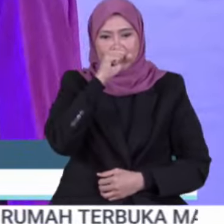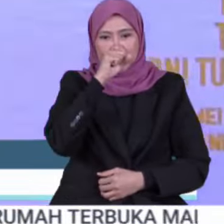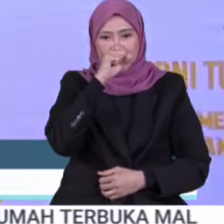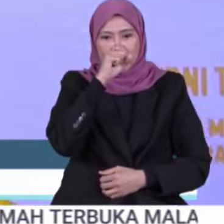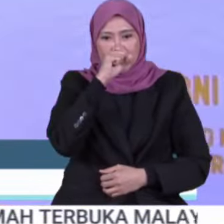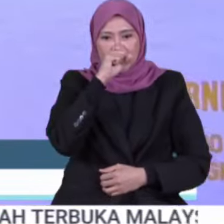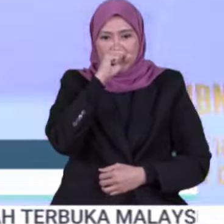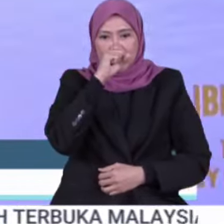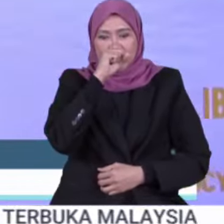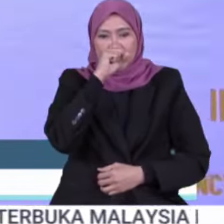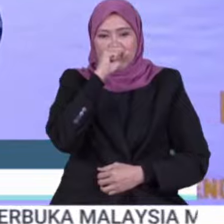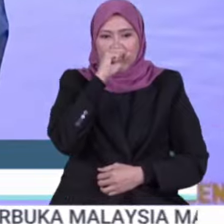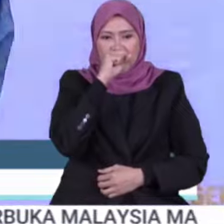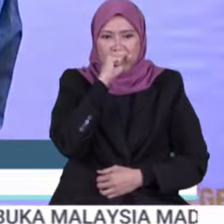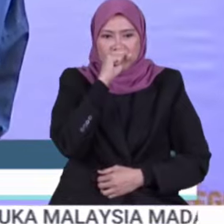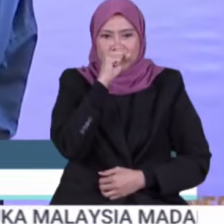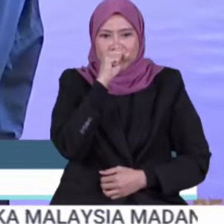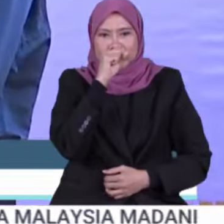di sebelah petang.